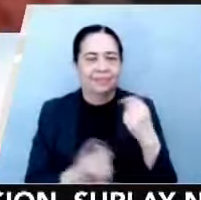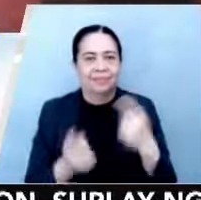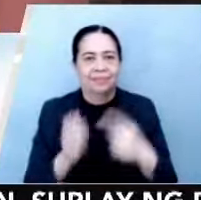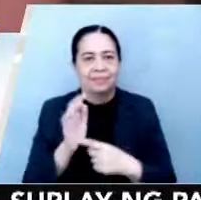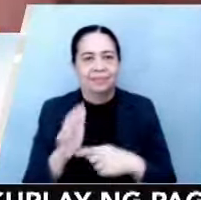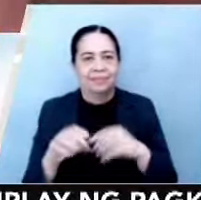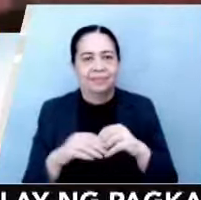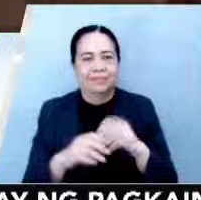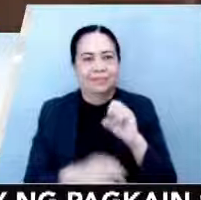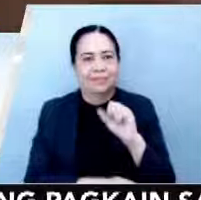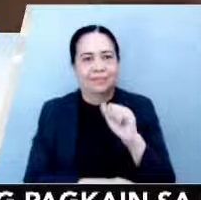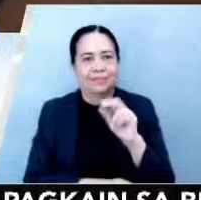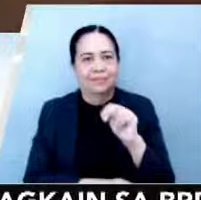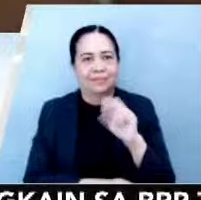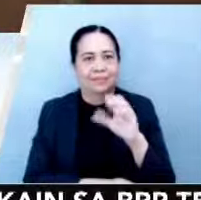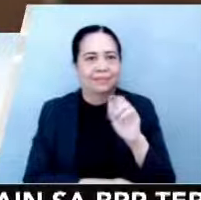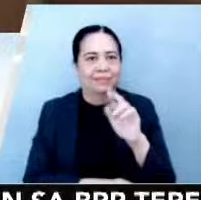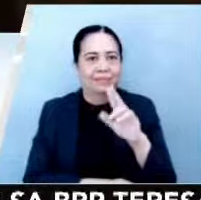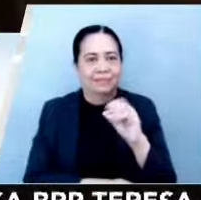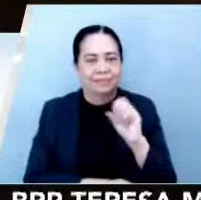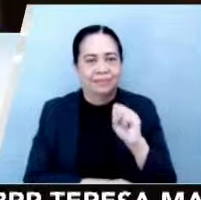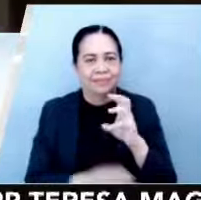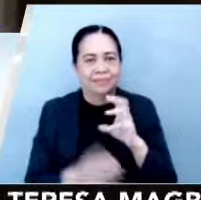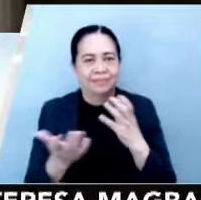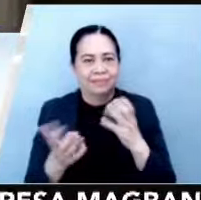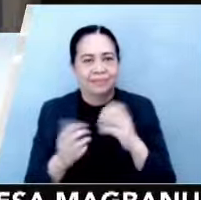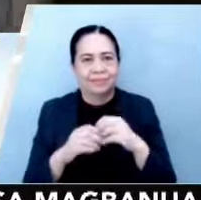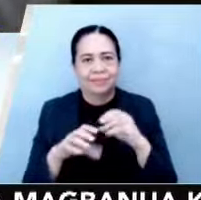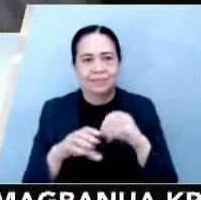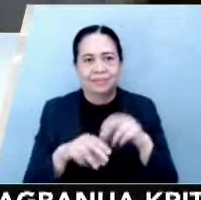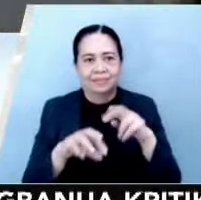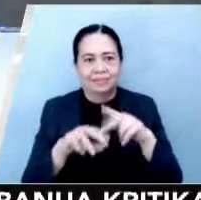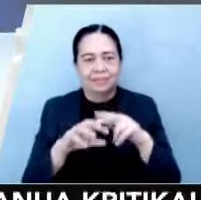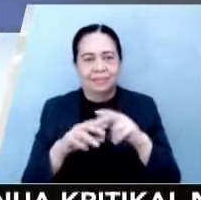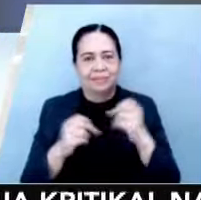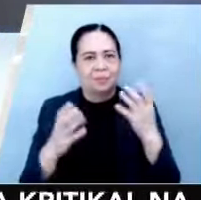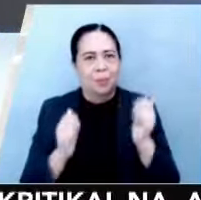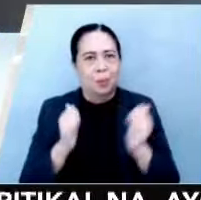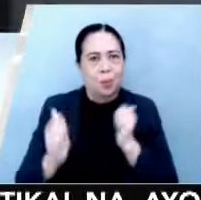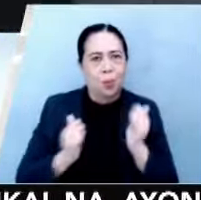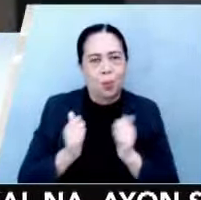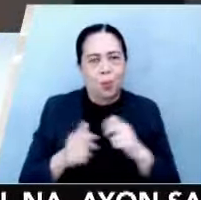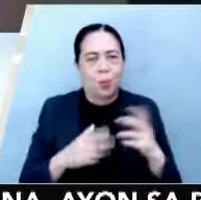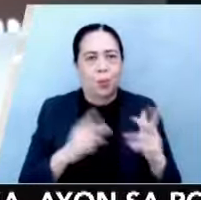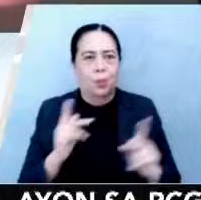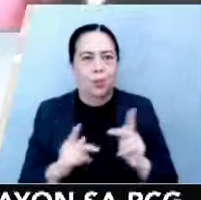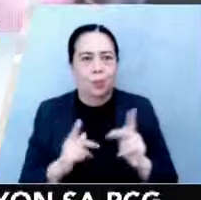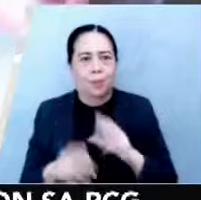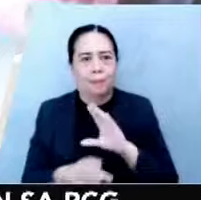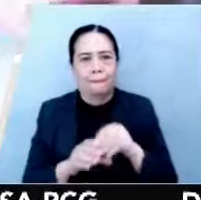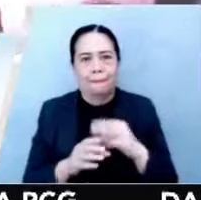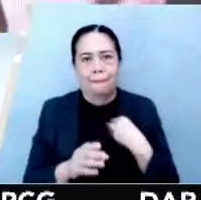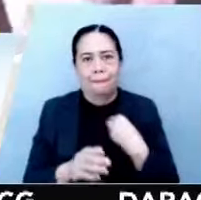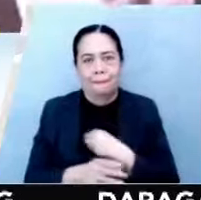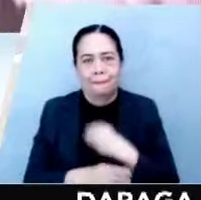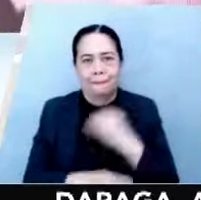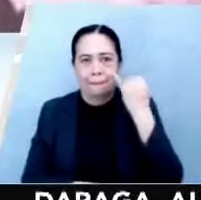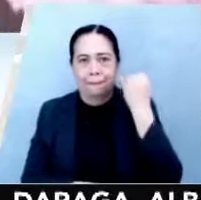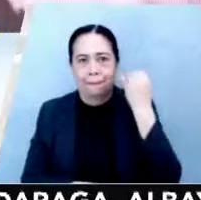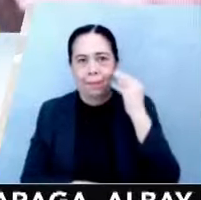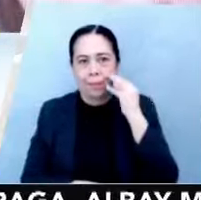Pangasinan. Abuteng ang ngiti ng Team Reagan sa performances ng Abot Kamay na Pangarap cast member na si Jeff Moses.